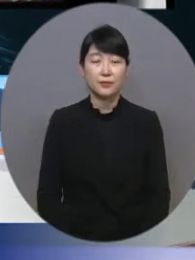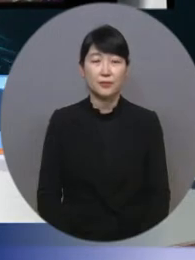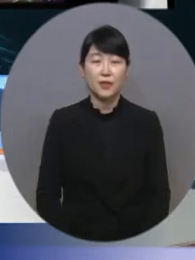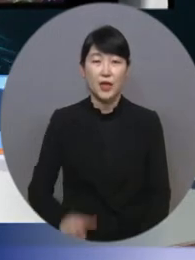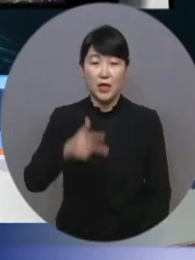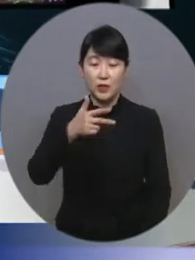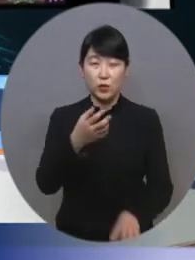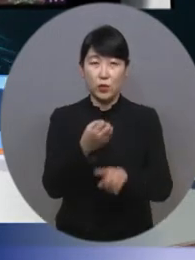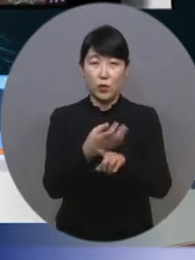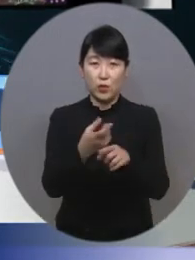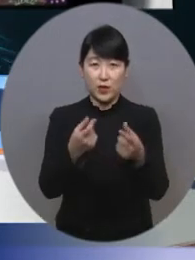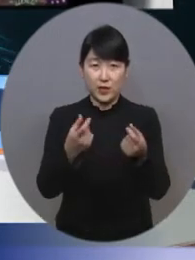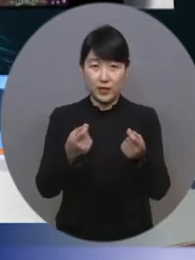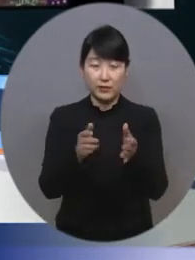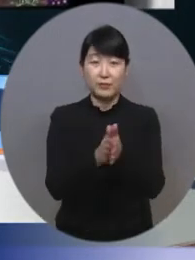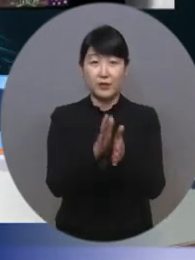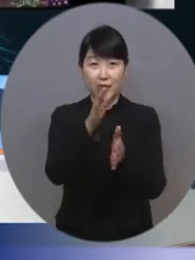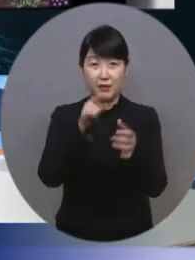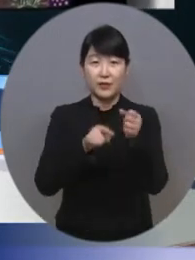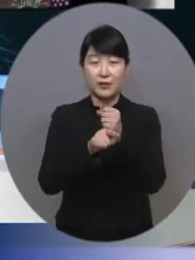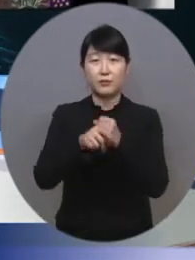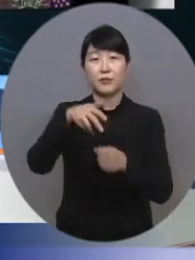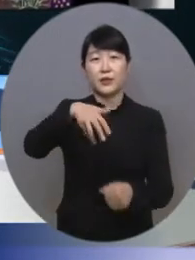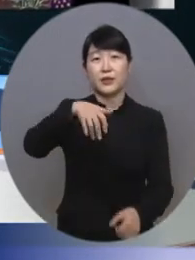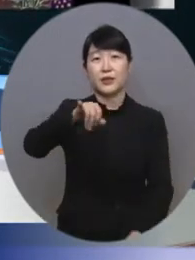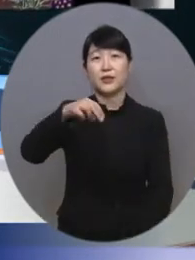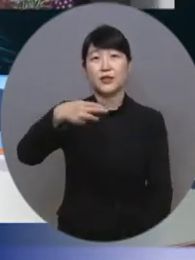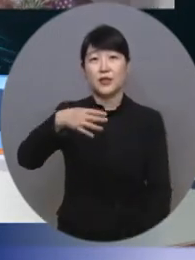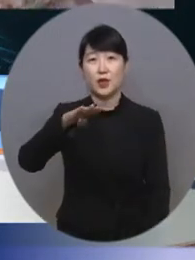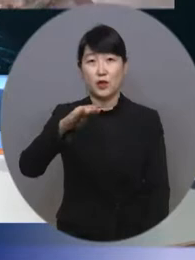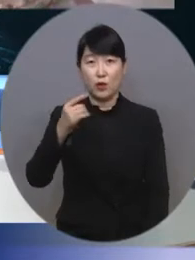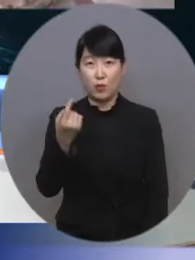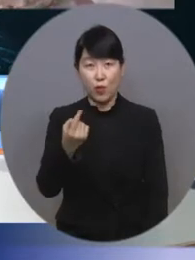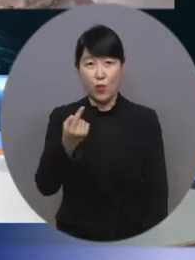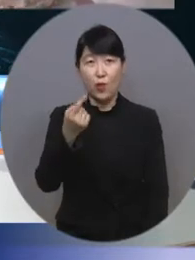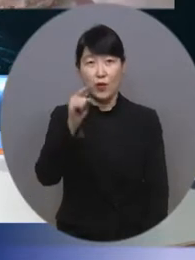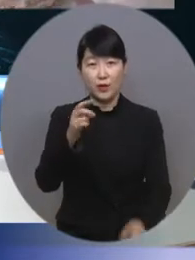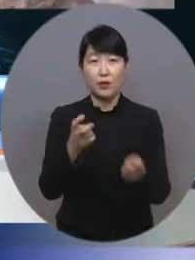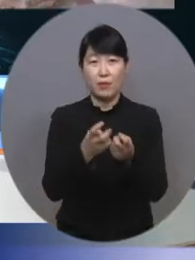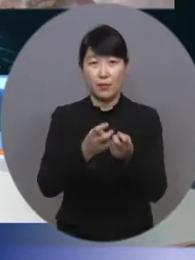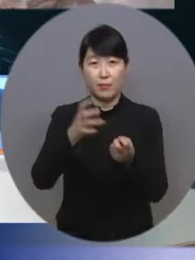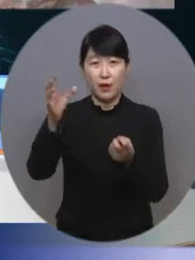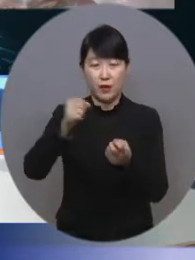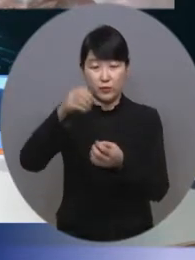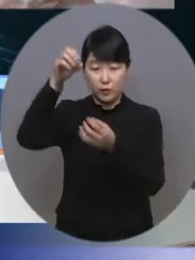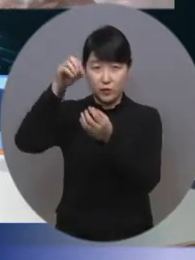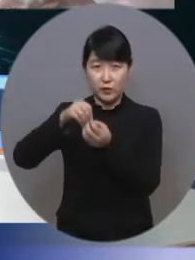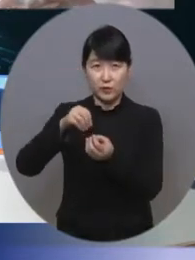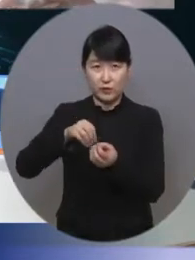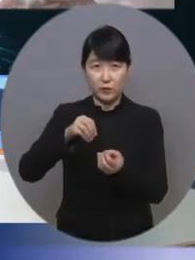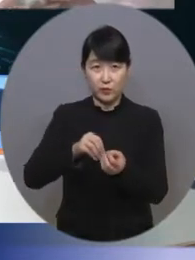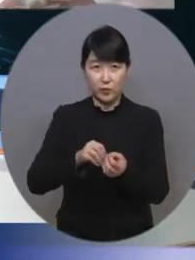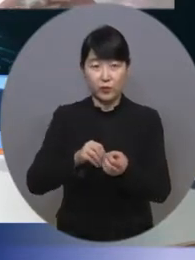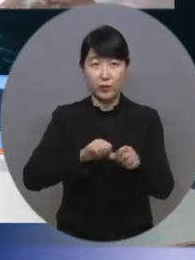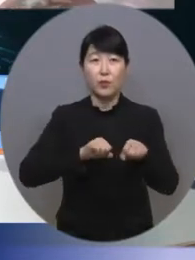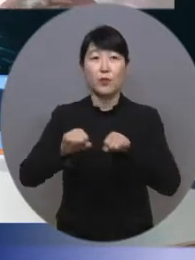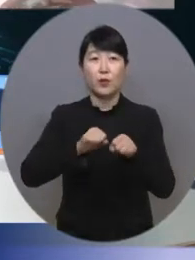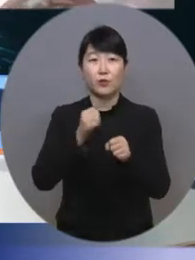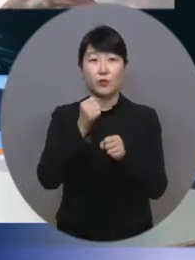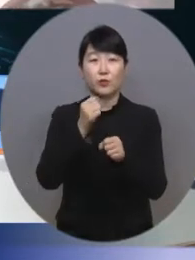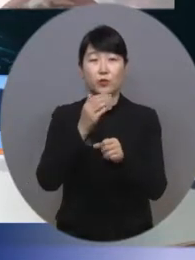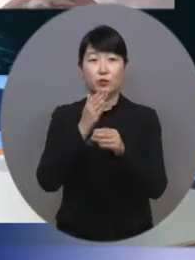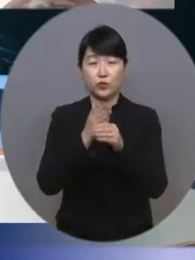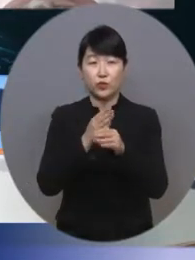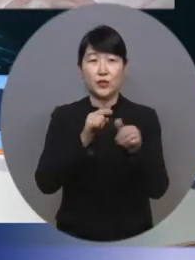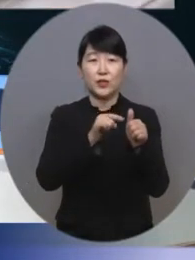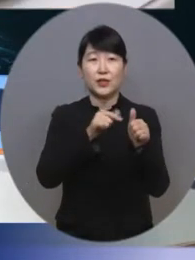7가지 보물처럼 빛이 난다는 칠보 그 칠보기법으로 전통공예의 맥을 이어오고 있는 강수진 작가의 작품들을